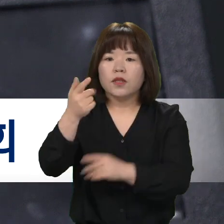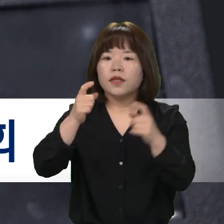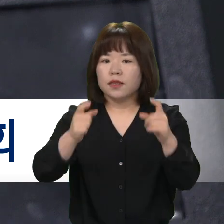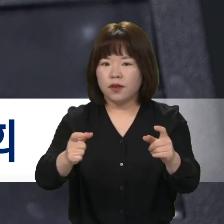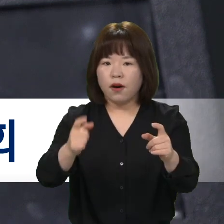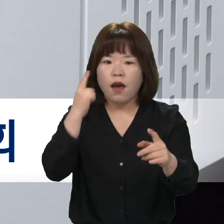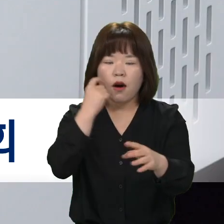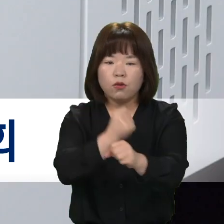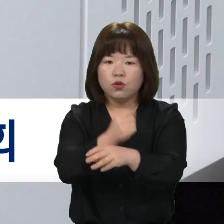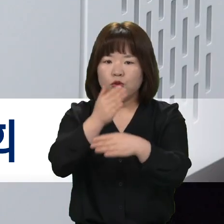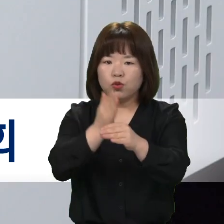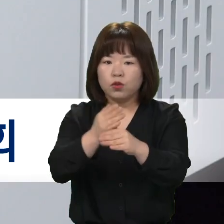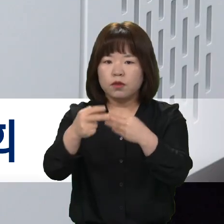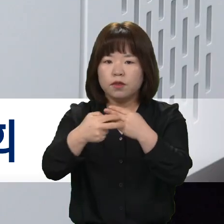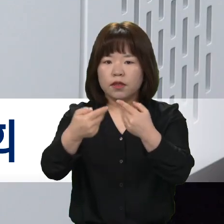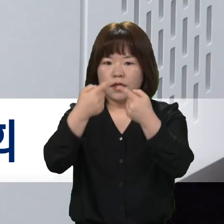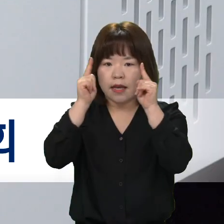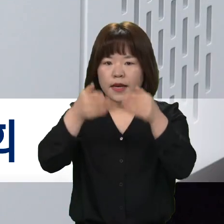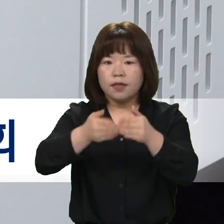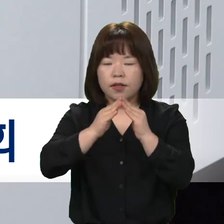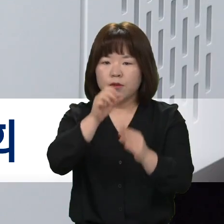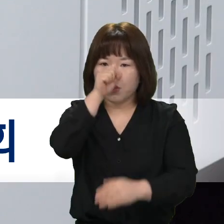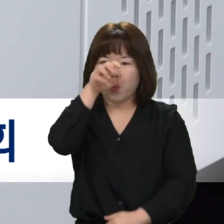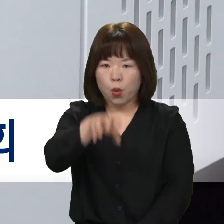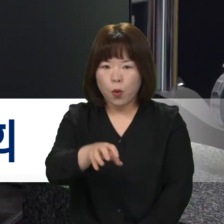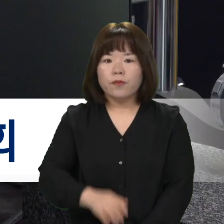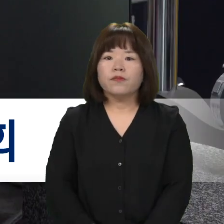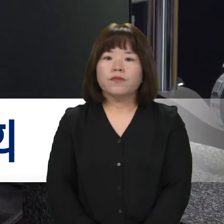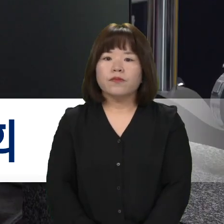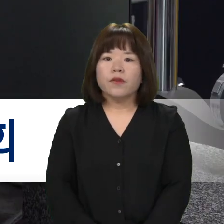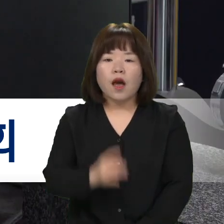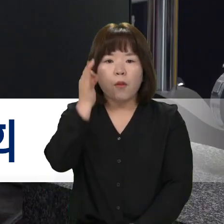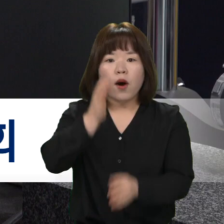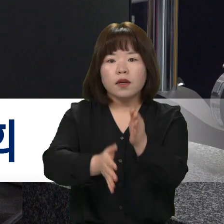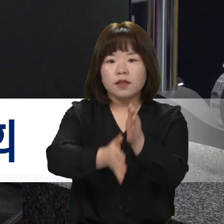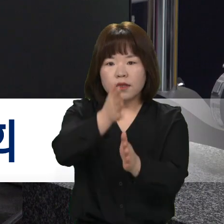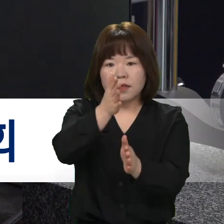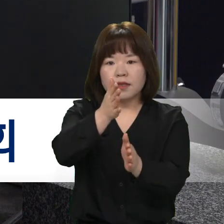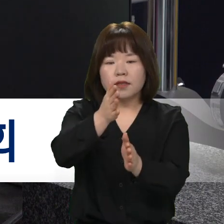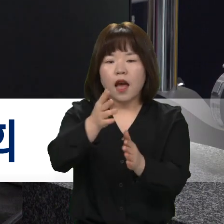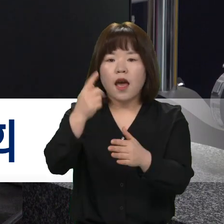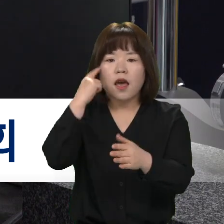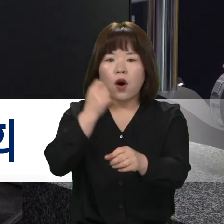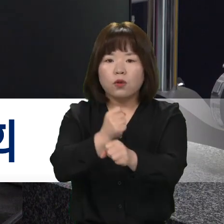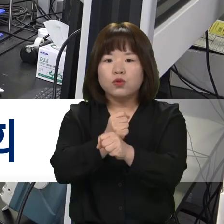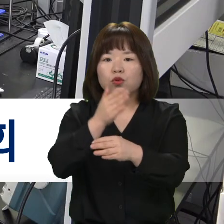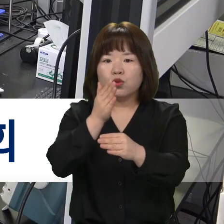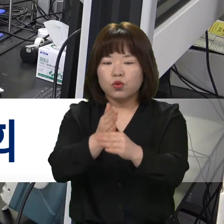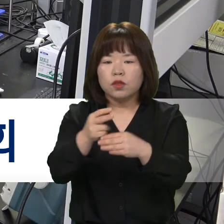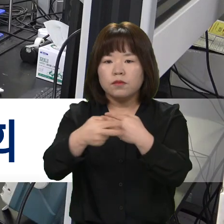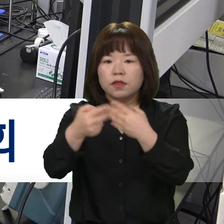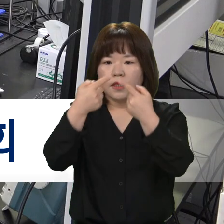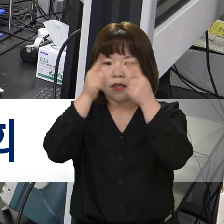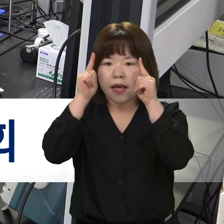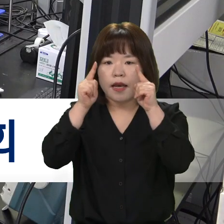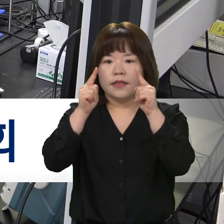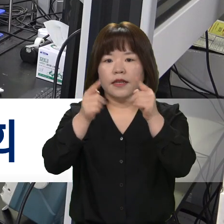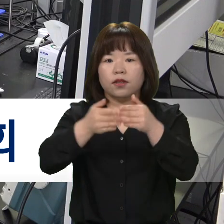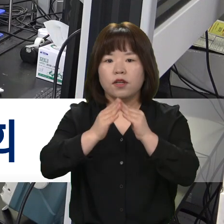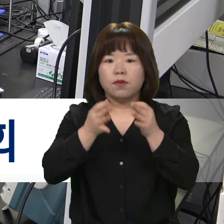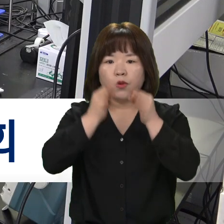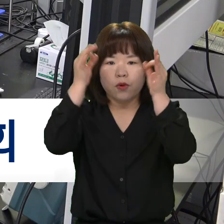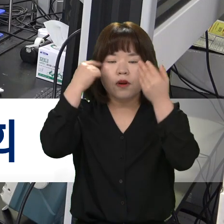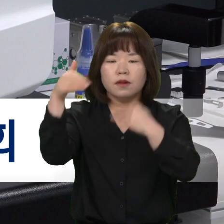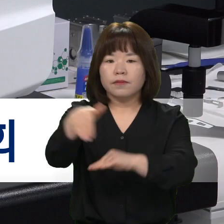지역으로 연구 중심의대 설립에 최적지입니다시는 경상북도 포스텍과 협력해 연구 중심의대 설립에